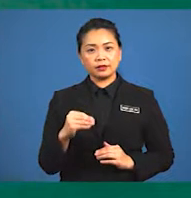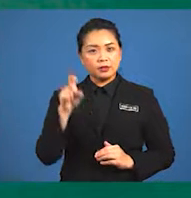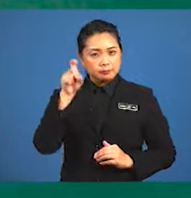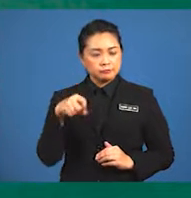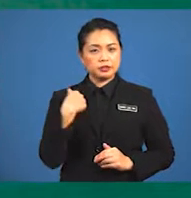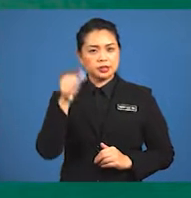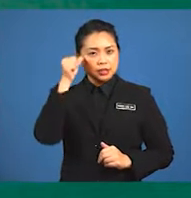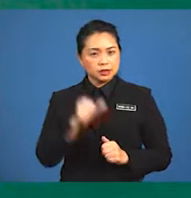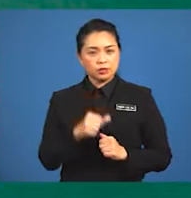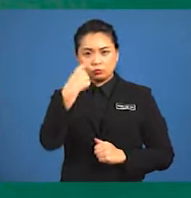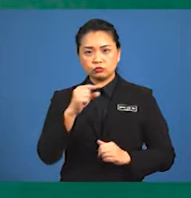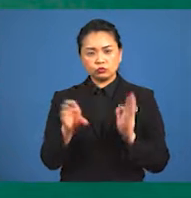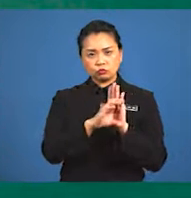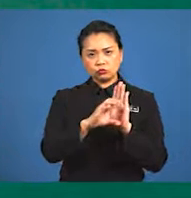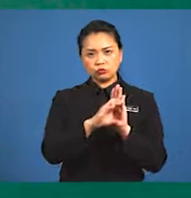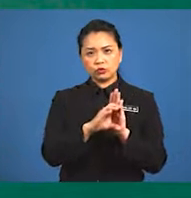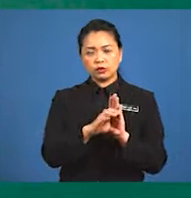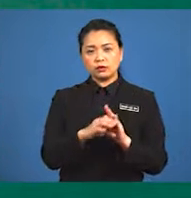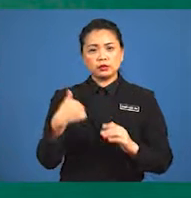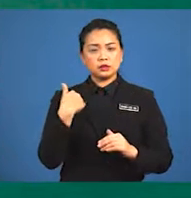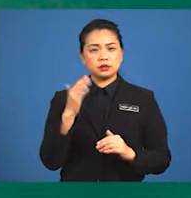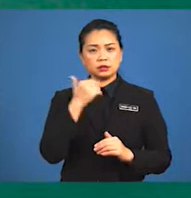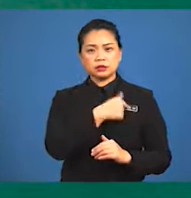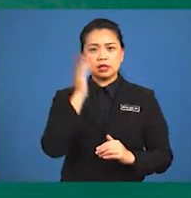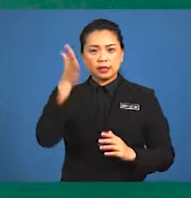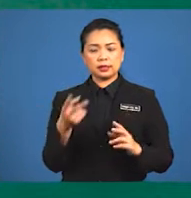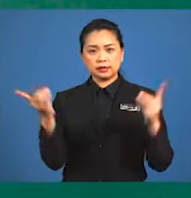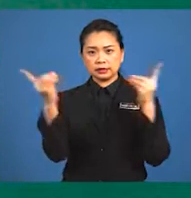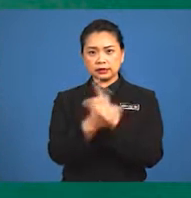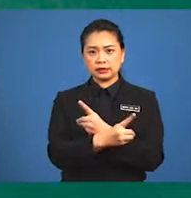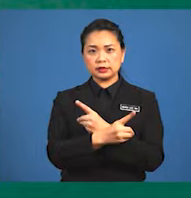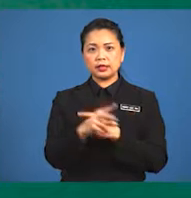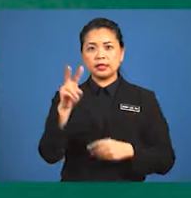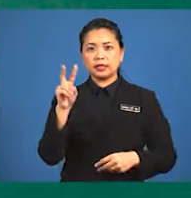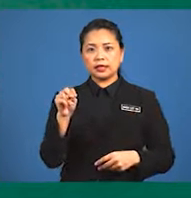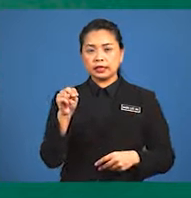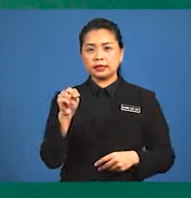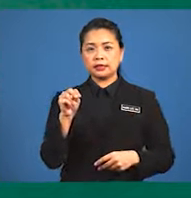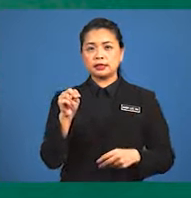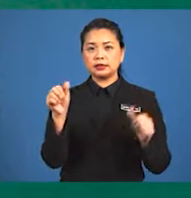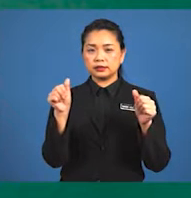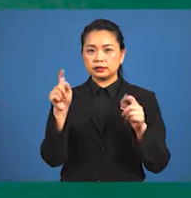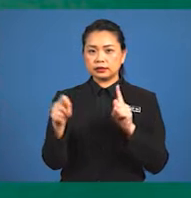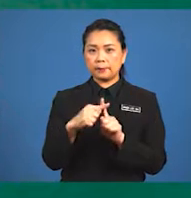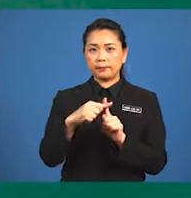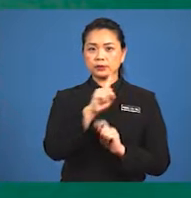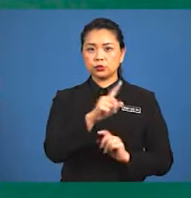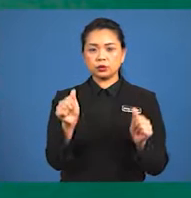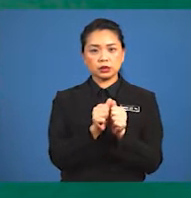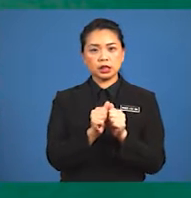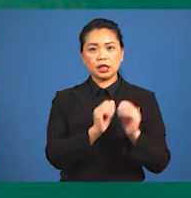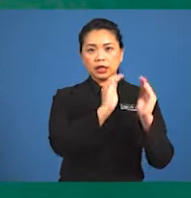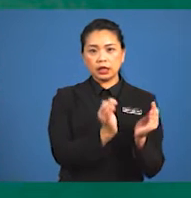perlu kita ingat, untuk contoh bentuk ini, kita akan darab n tambah 1 dengan a. Dan a